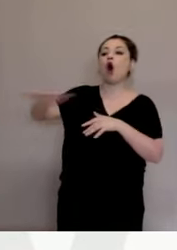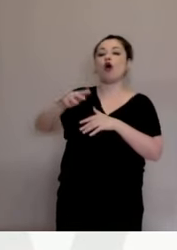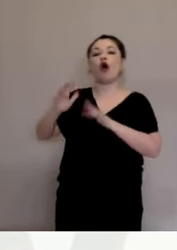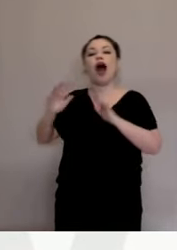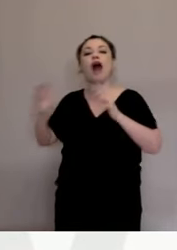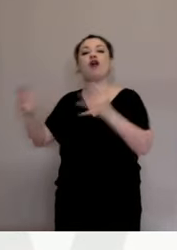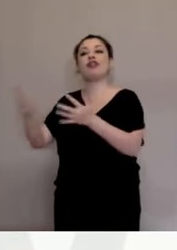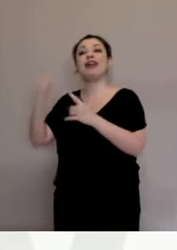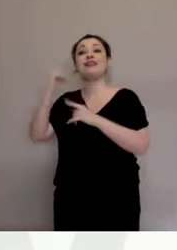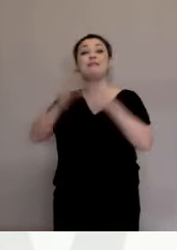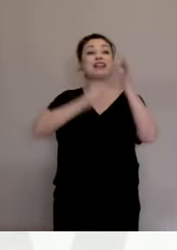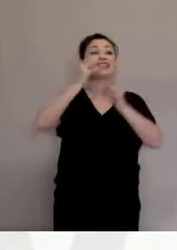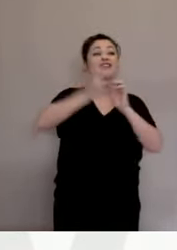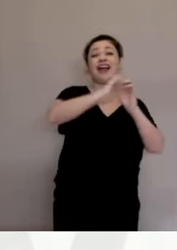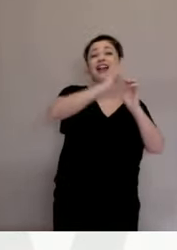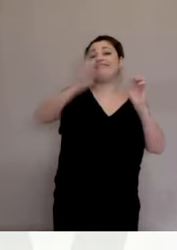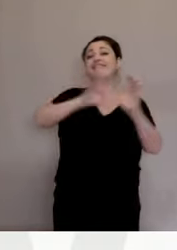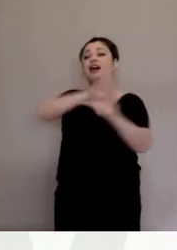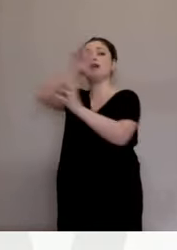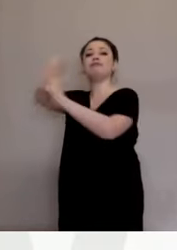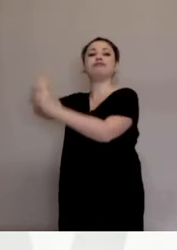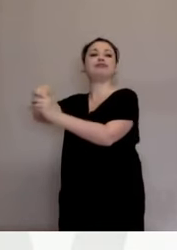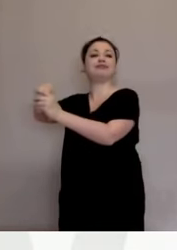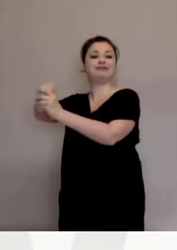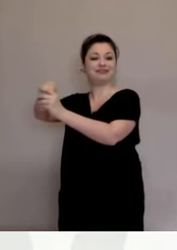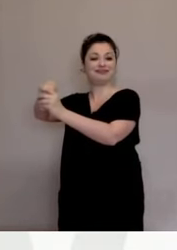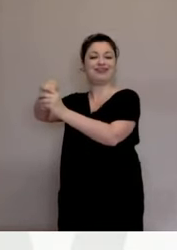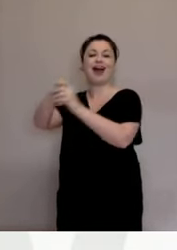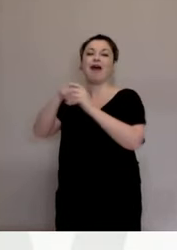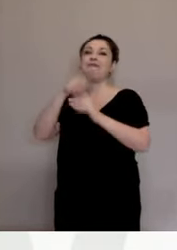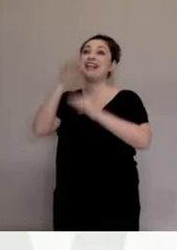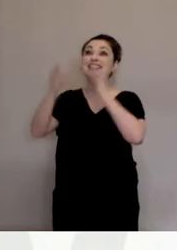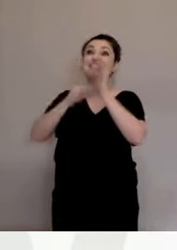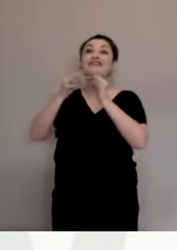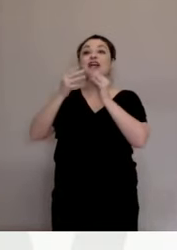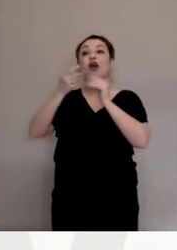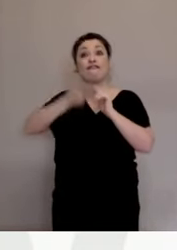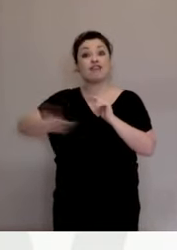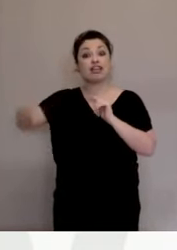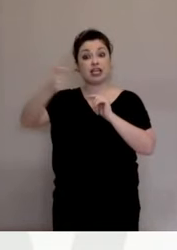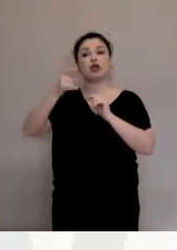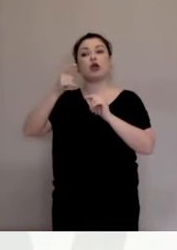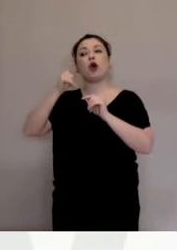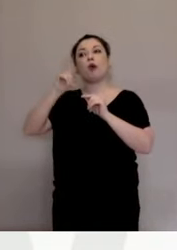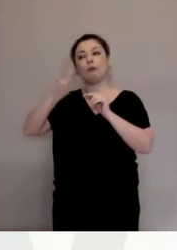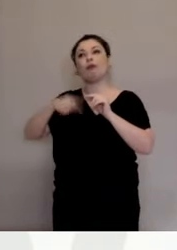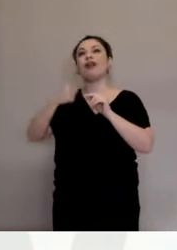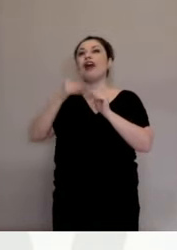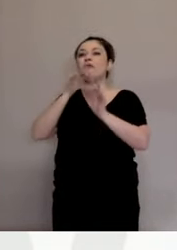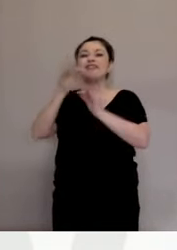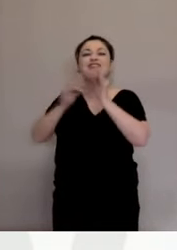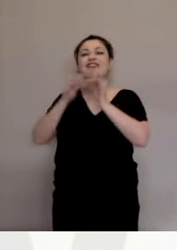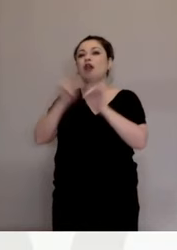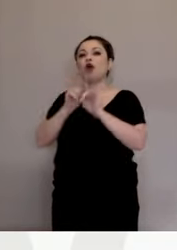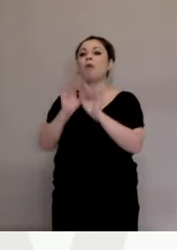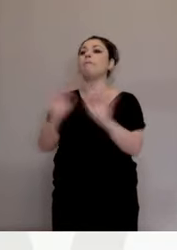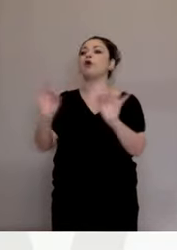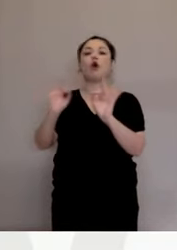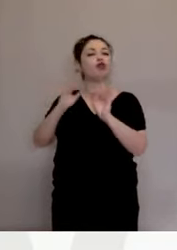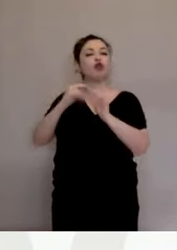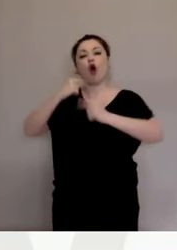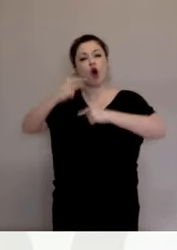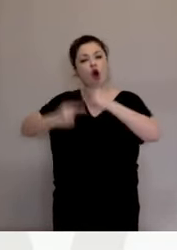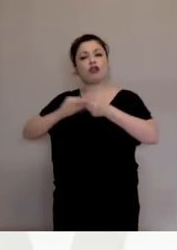infinità di senso, un senso infinito che vuol dire anche un senso non finito, ma sempre da farsi, è un